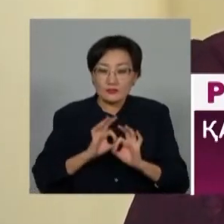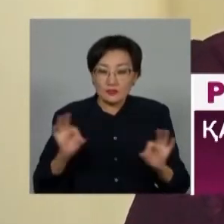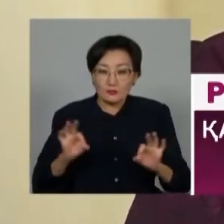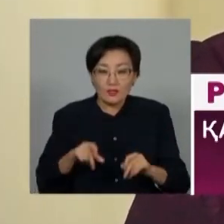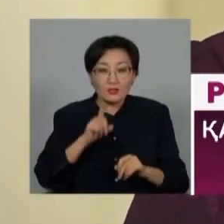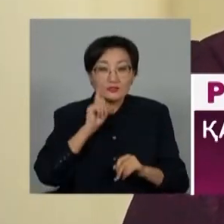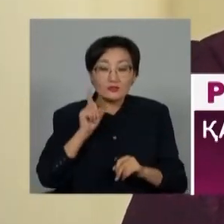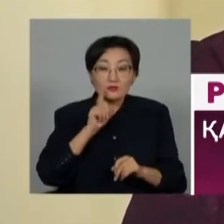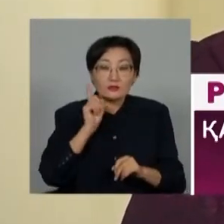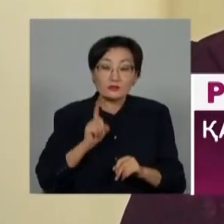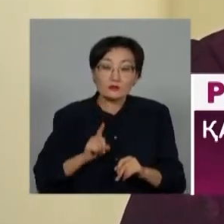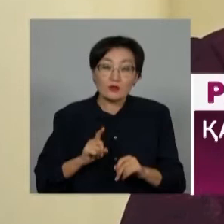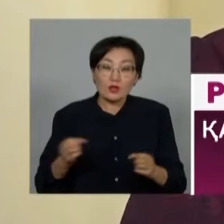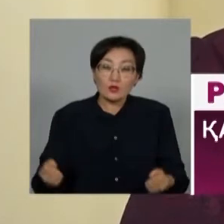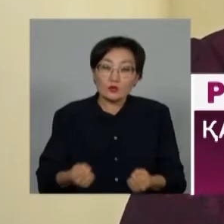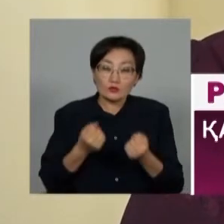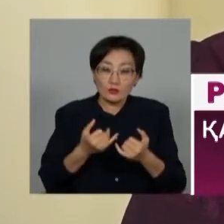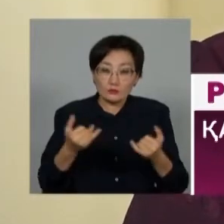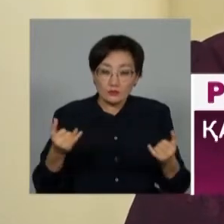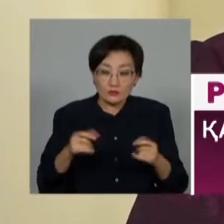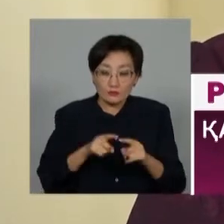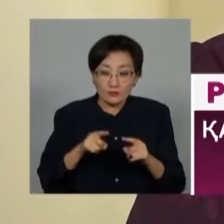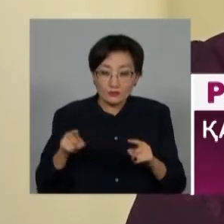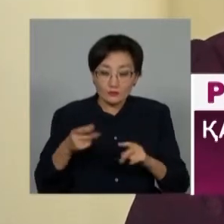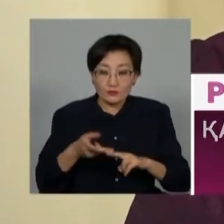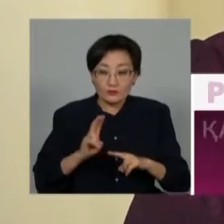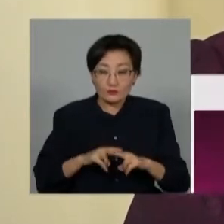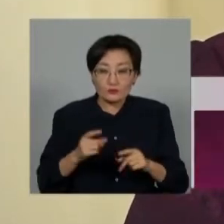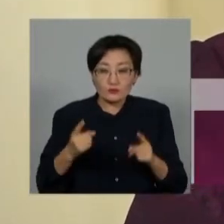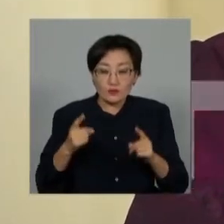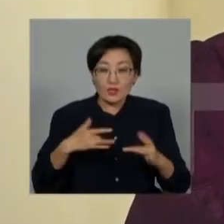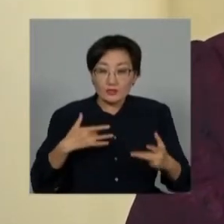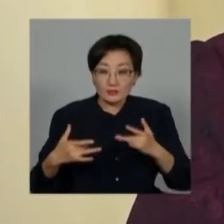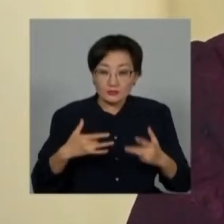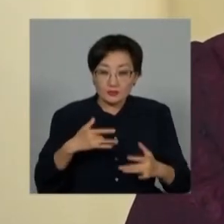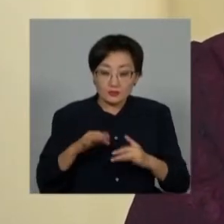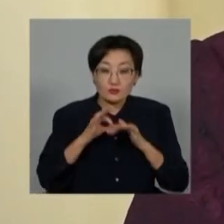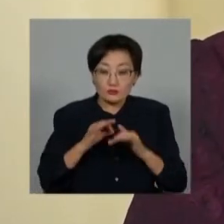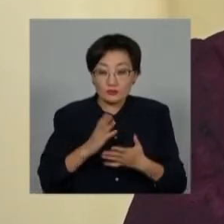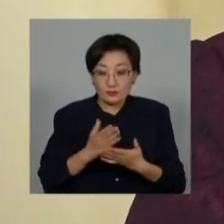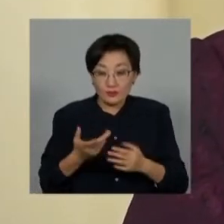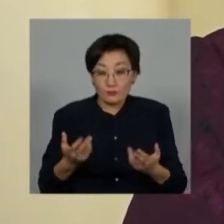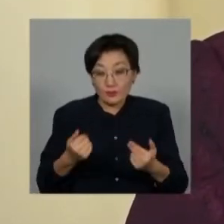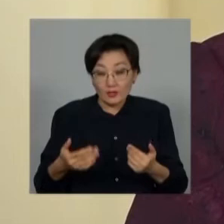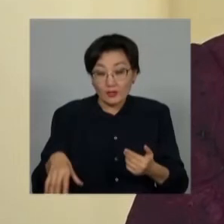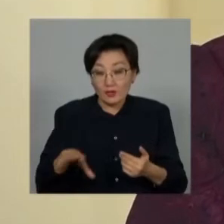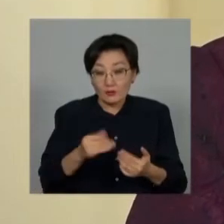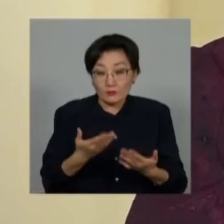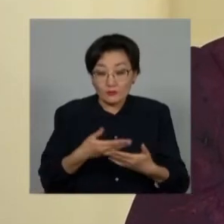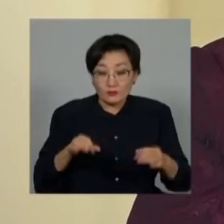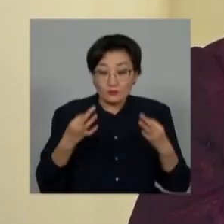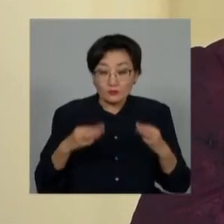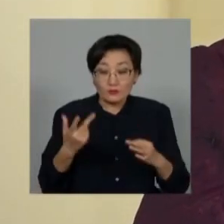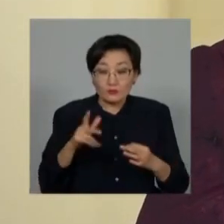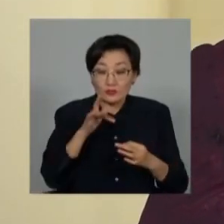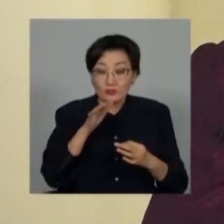керемет-керемет жастарға қолдау көрсету барысында осы бір үлкен концерттер ұйымдастырылып жатыр. Әрине мұның бәрі біздің